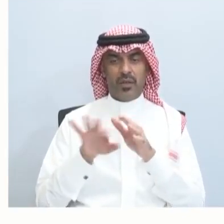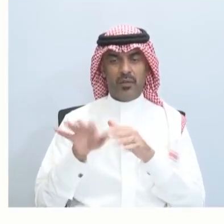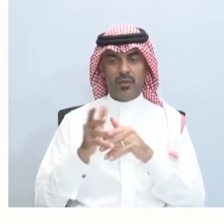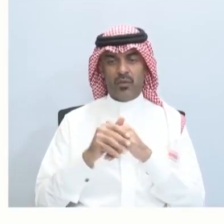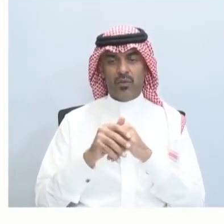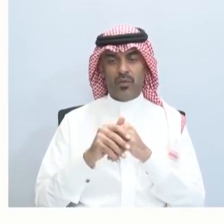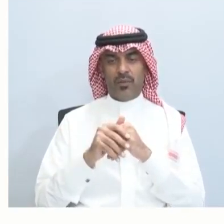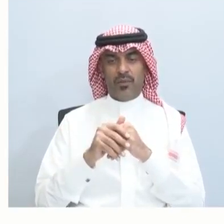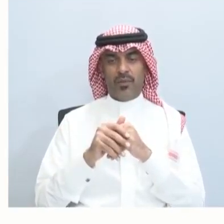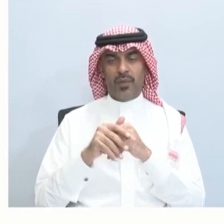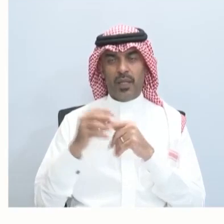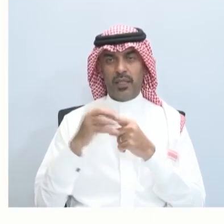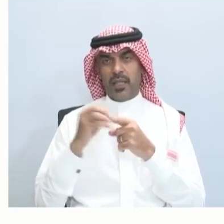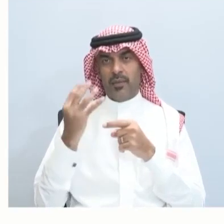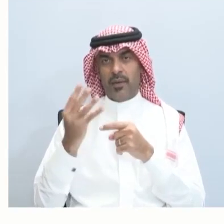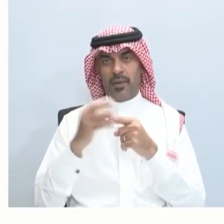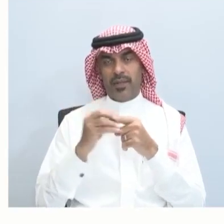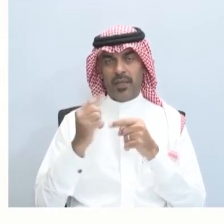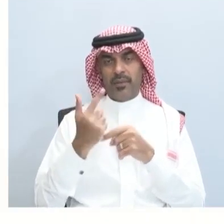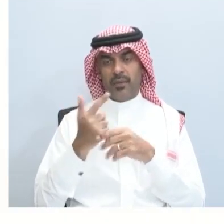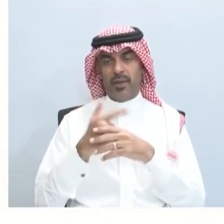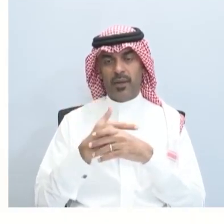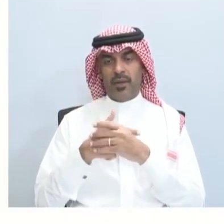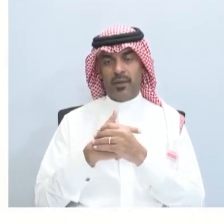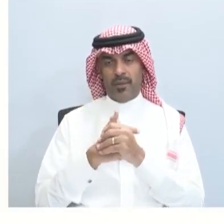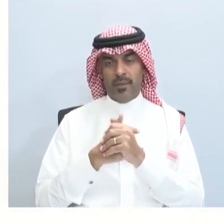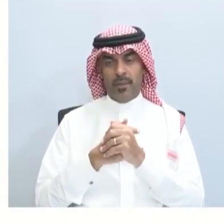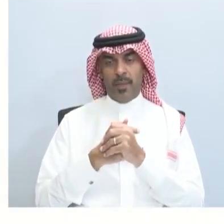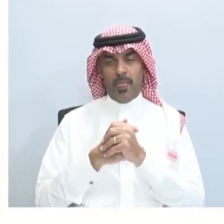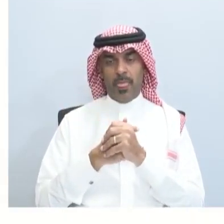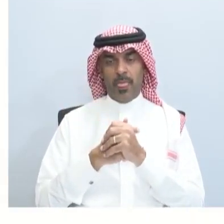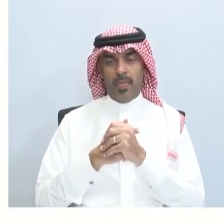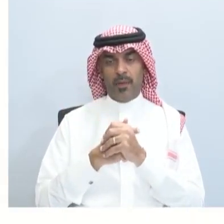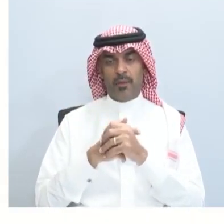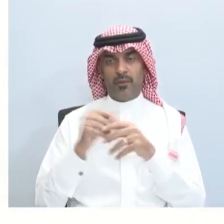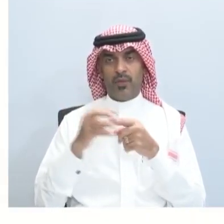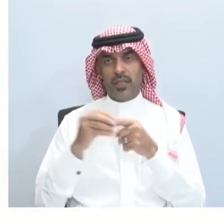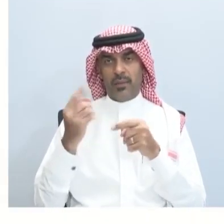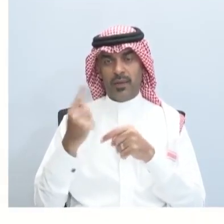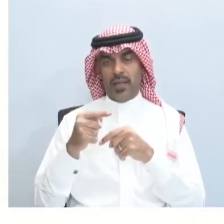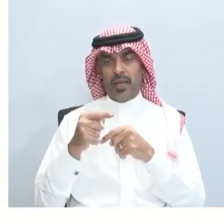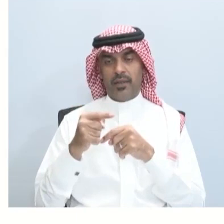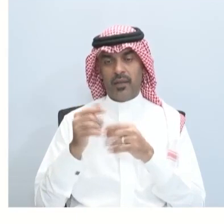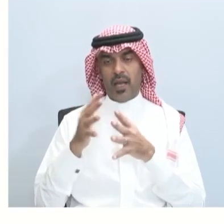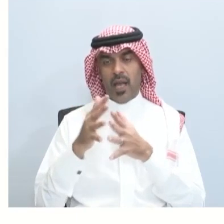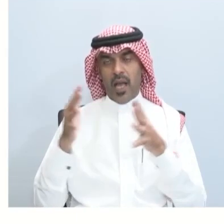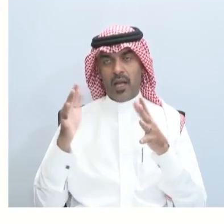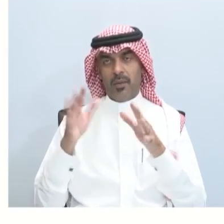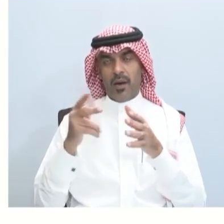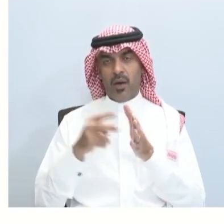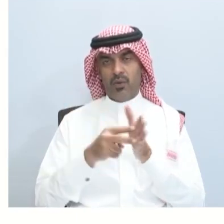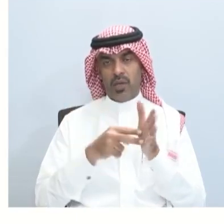الان سالب اربعه وسالب سبعه نعم سوف تصبح سالب احد عشر اكبر من او تساوي